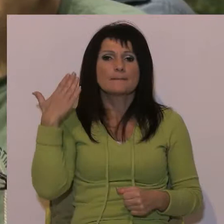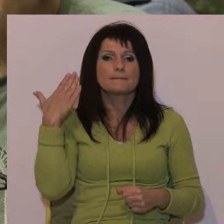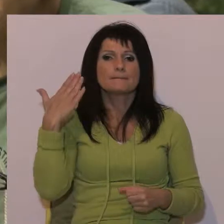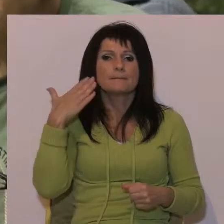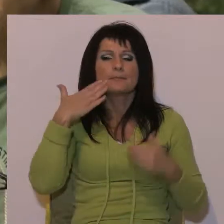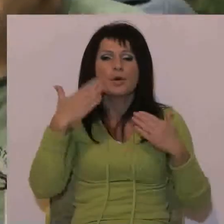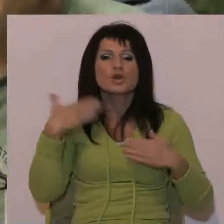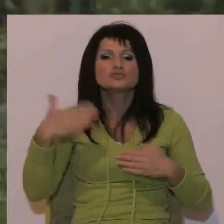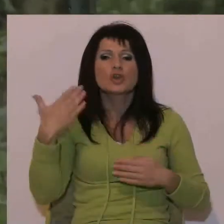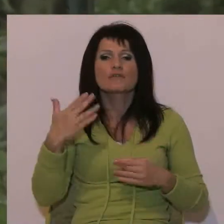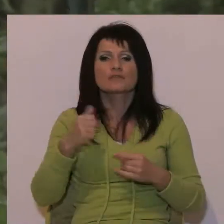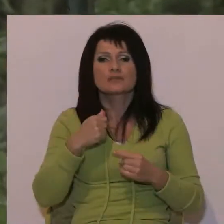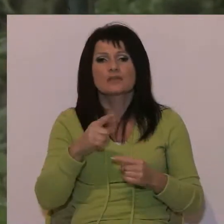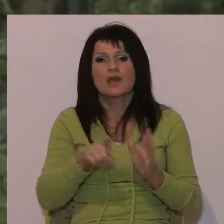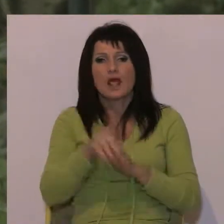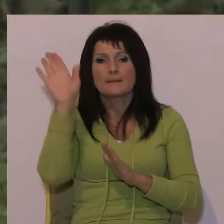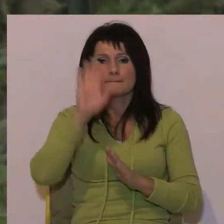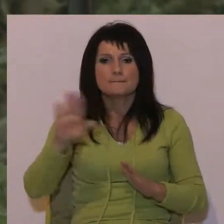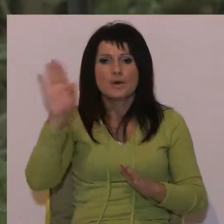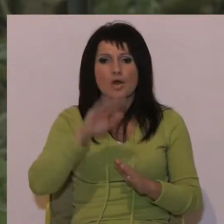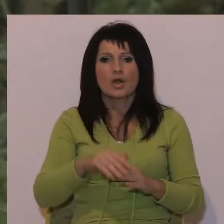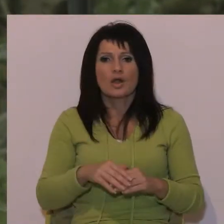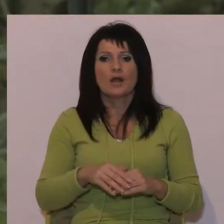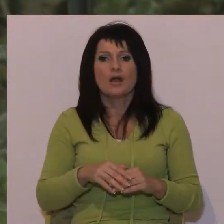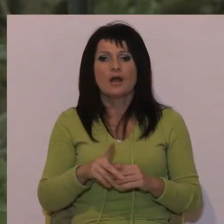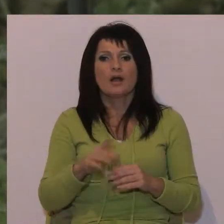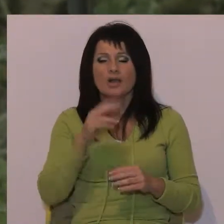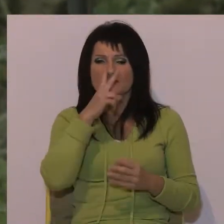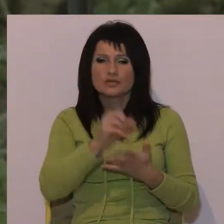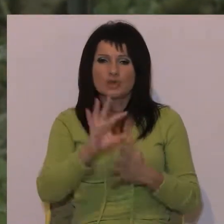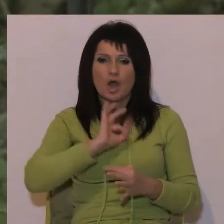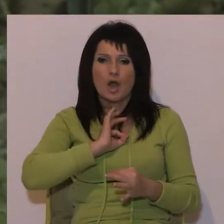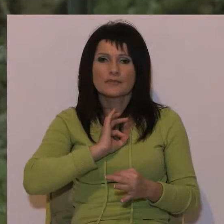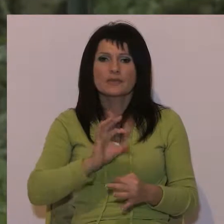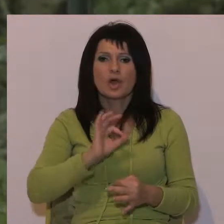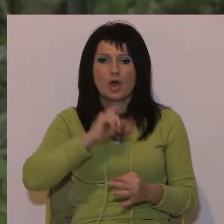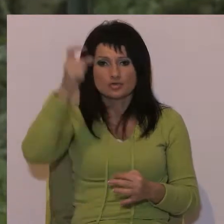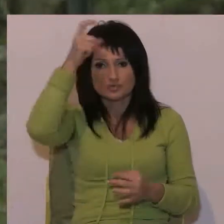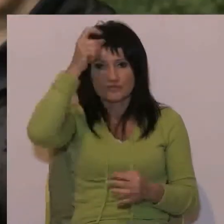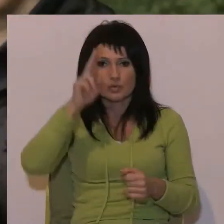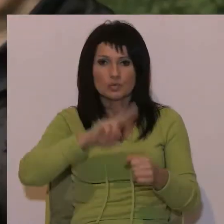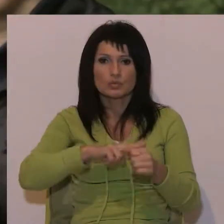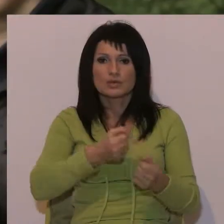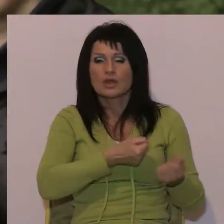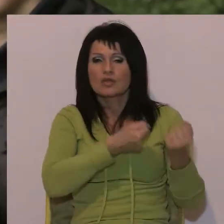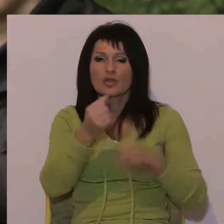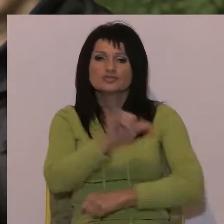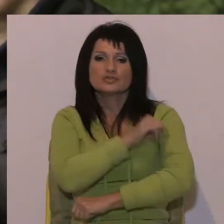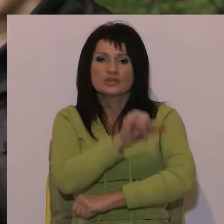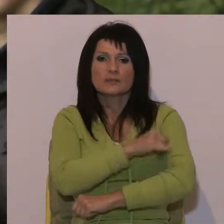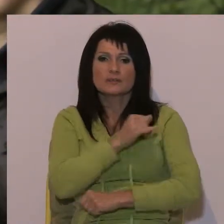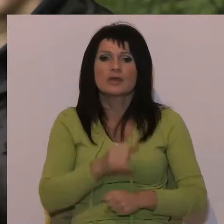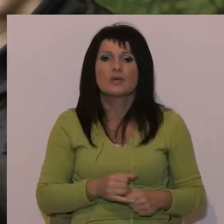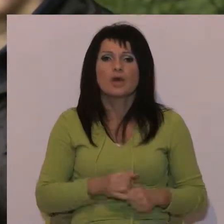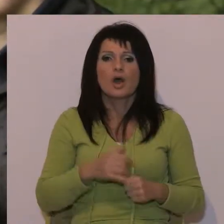Boga i jednocześnie pozdrowienie świadczące o mnie, o człowieku, który nosi imię